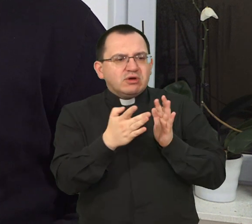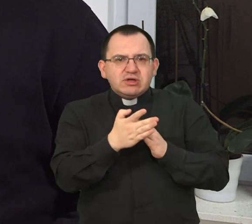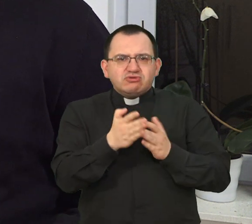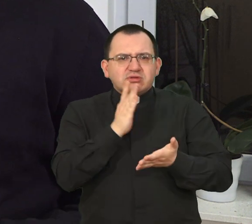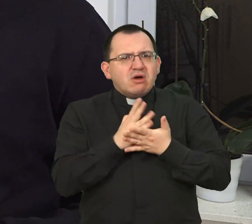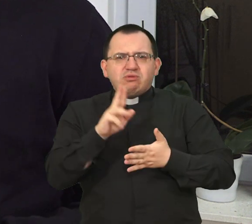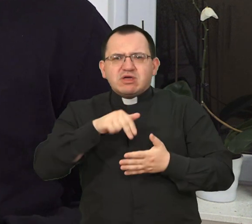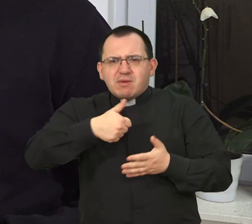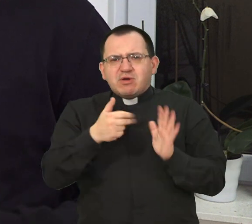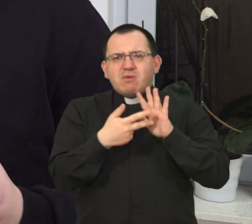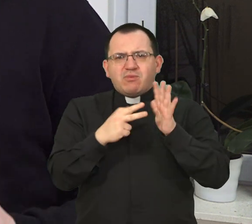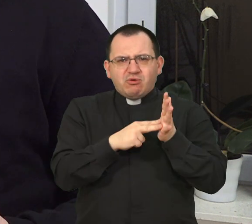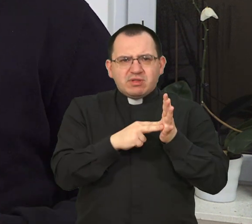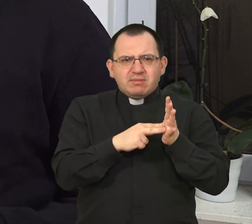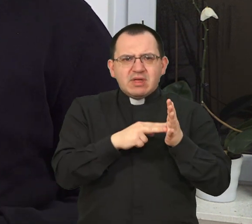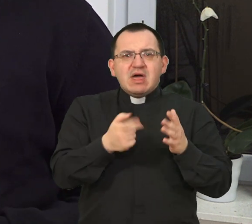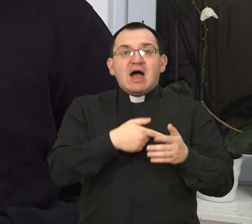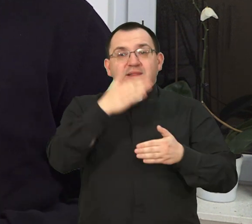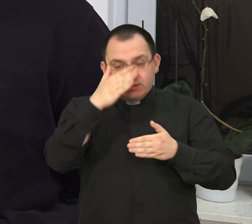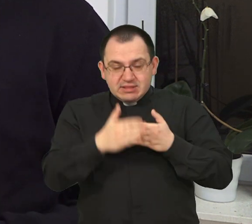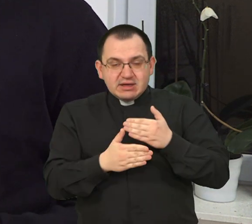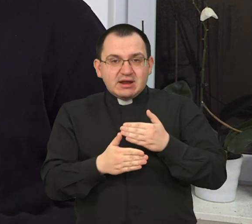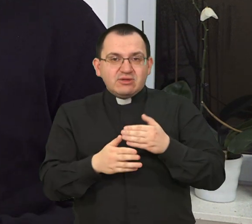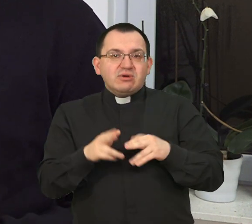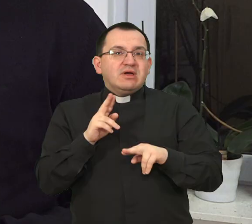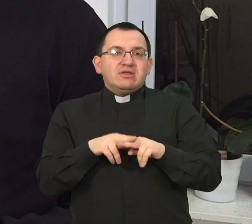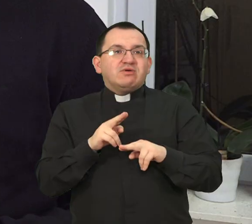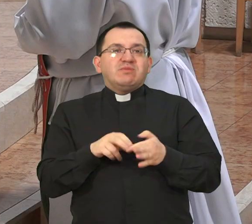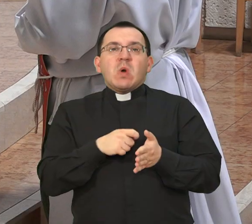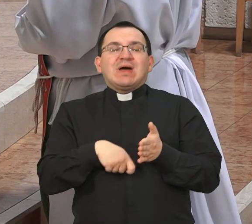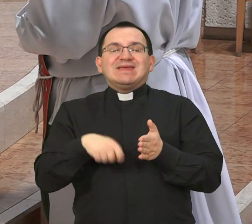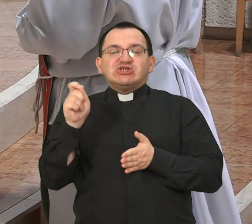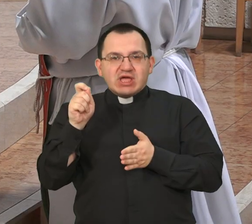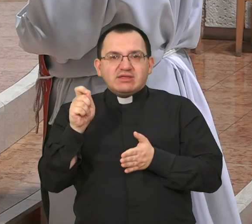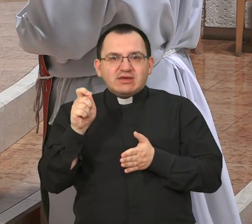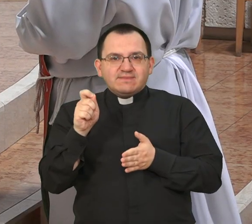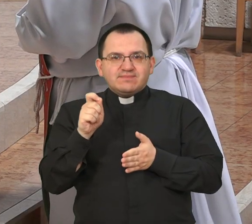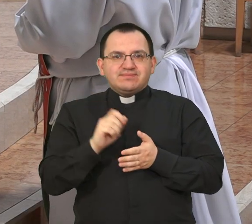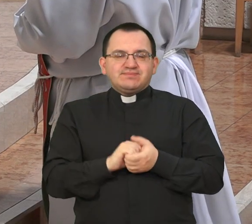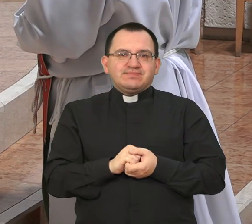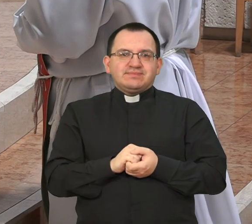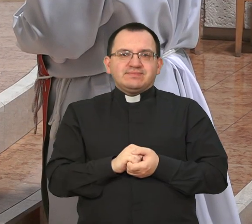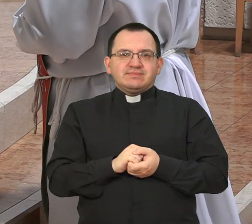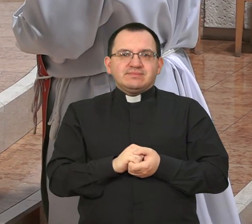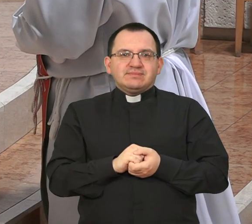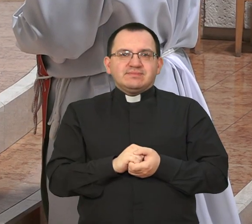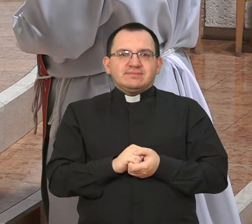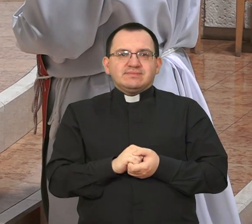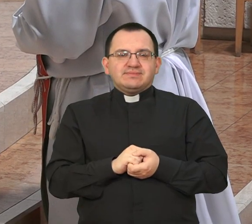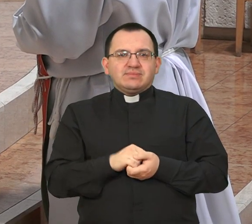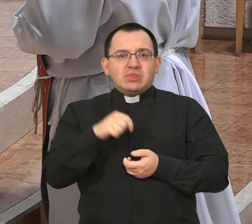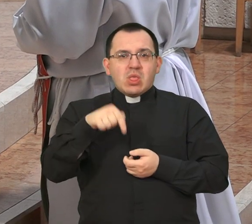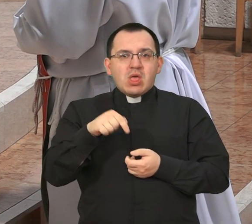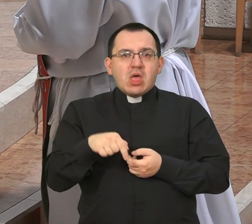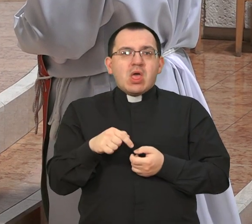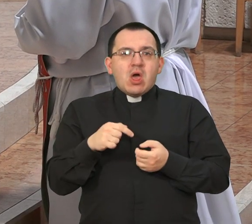je kao problem. A nastalo je iz tog problema s malo ljudske vjere, nastalo je jedno veliko čudo. Do ovogodišnje